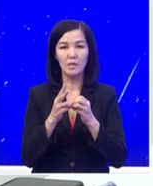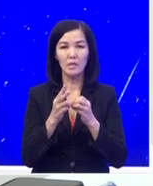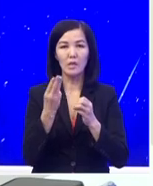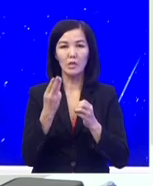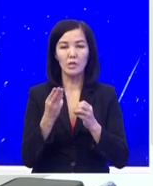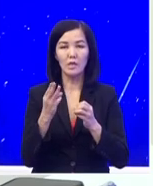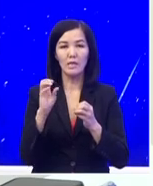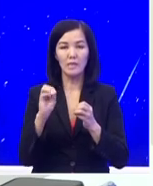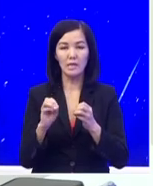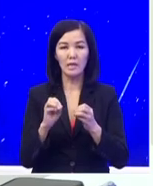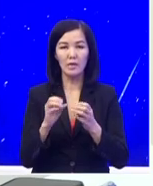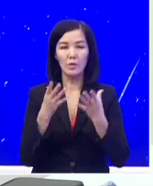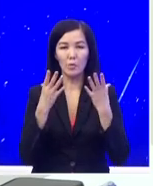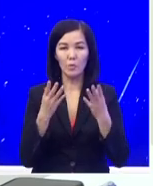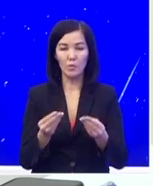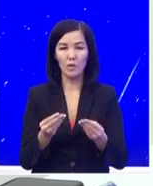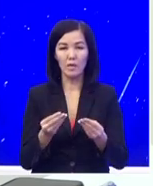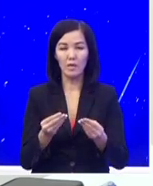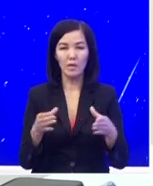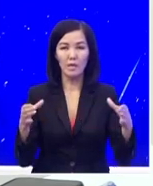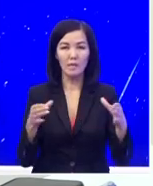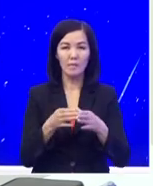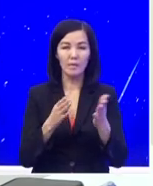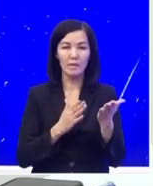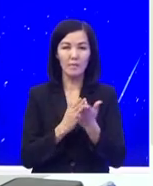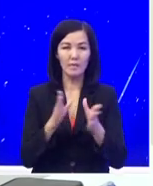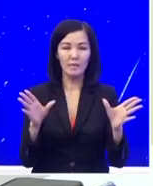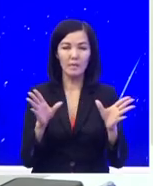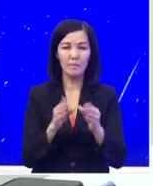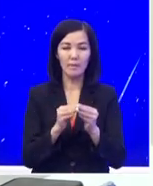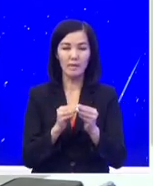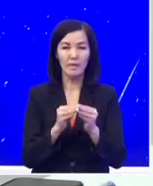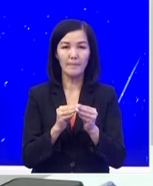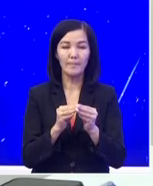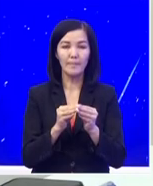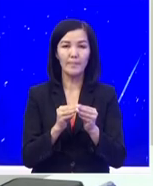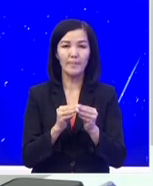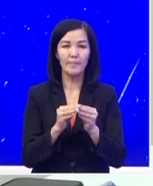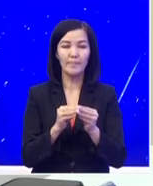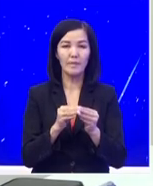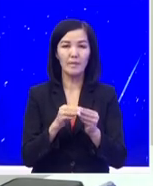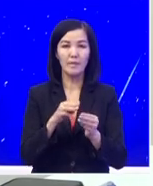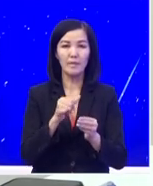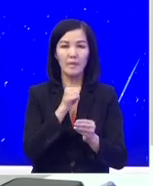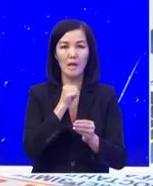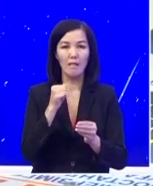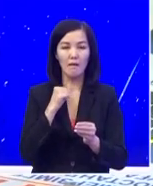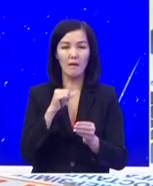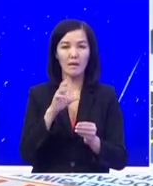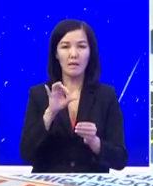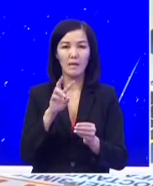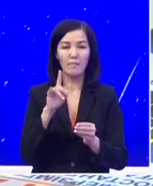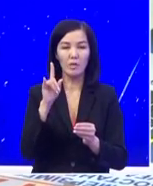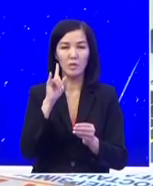шілдеде бізде департамент қызметкерлерімен бірлесе отырып, қоғам белсенділерімен бірлесіп Талғар, Еңбекші Қазақ және Іле